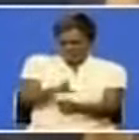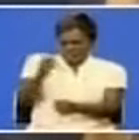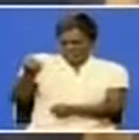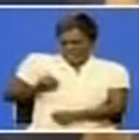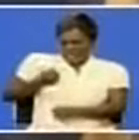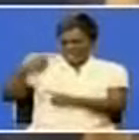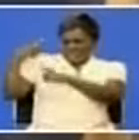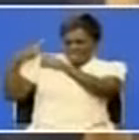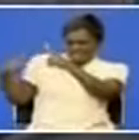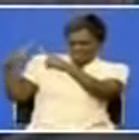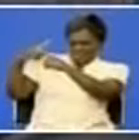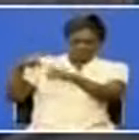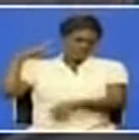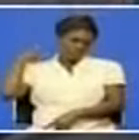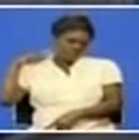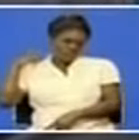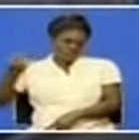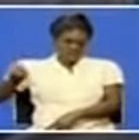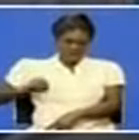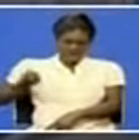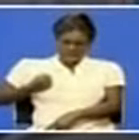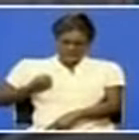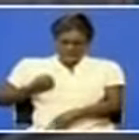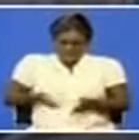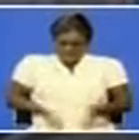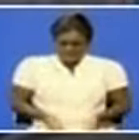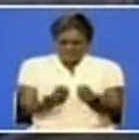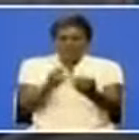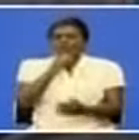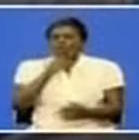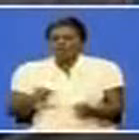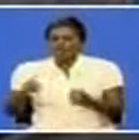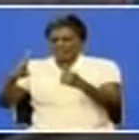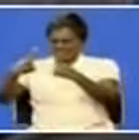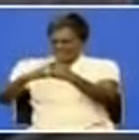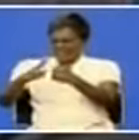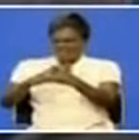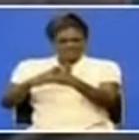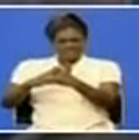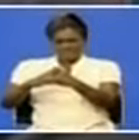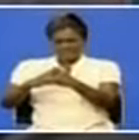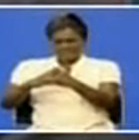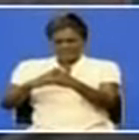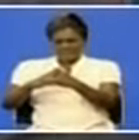wasichana wakipitia eneo hili. Msichana ambayo alipata mtoto akiwa miaka 9, which